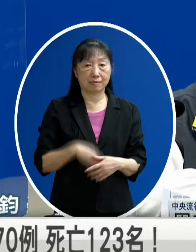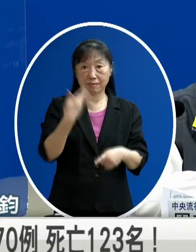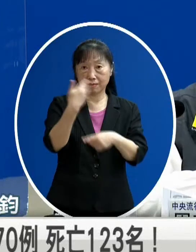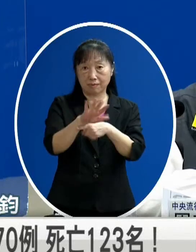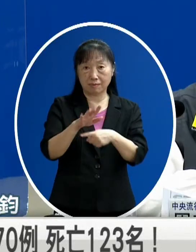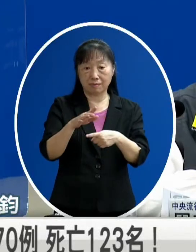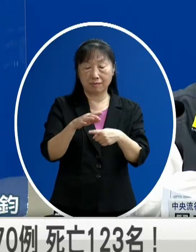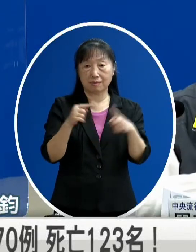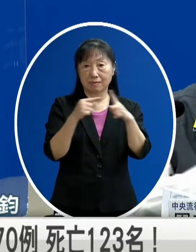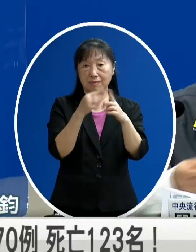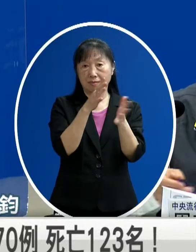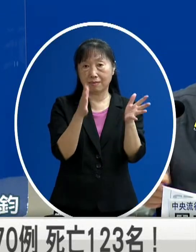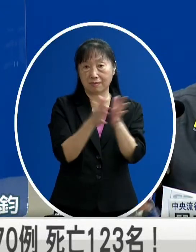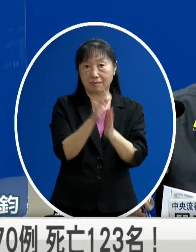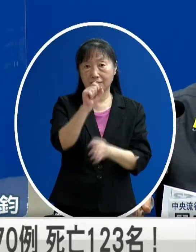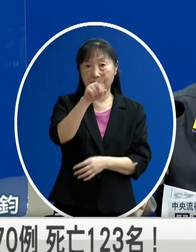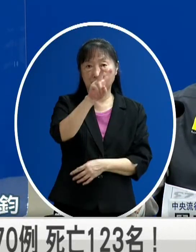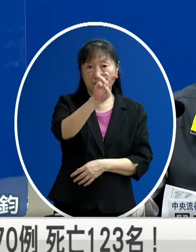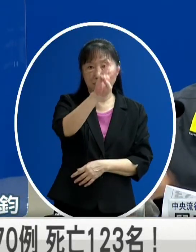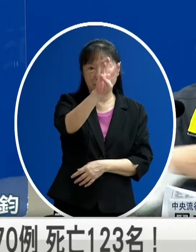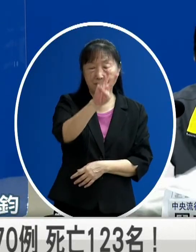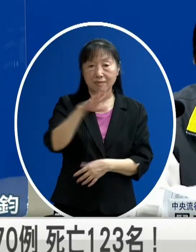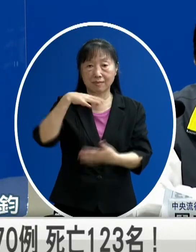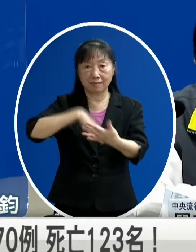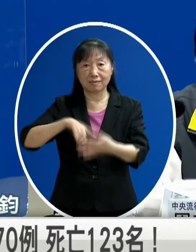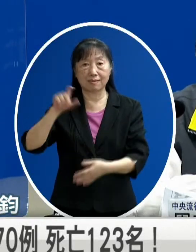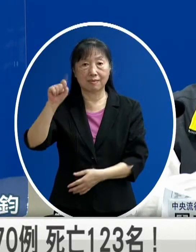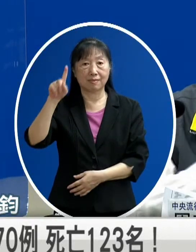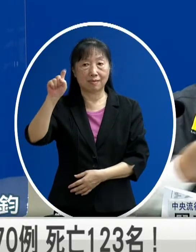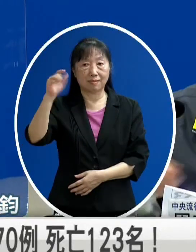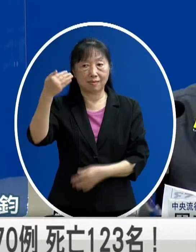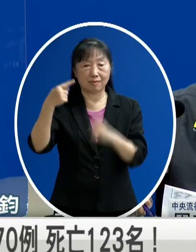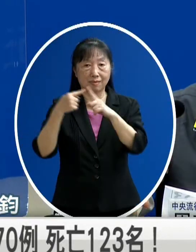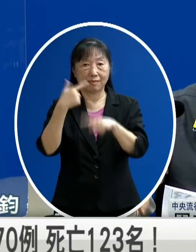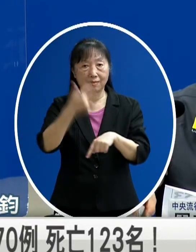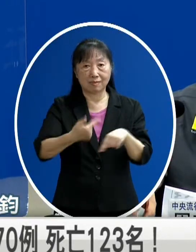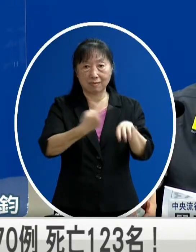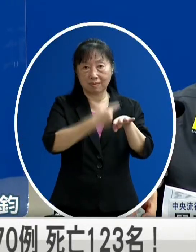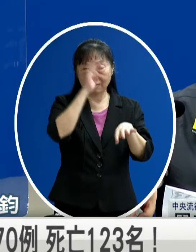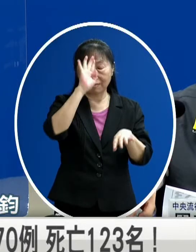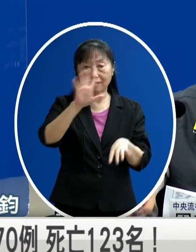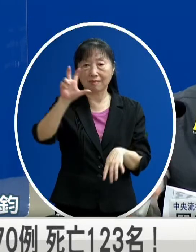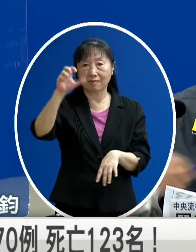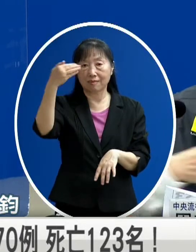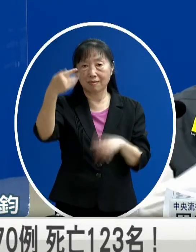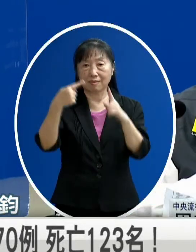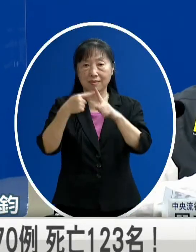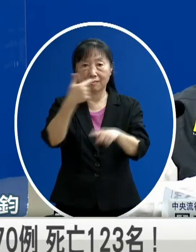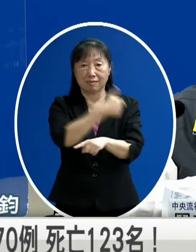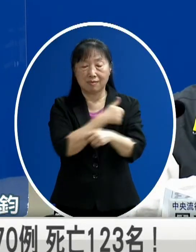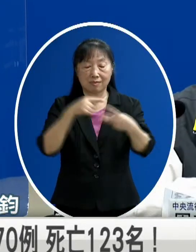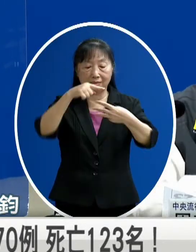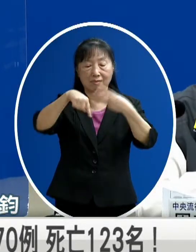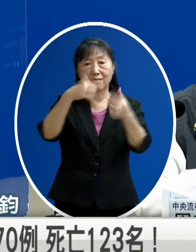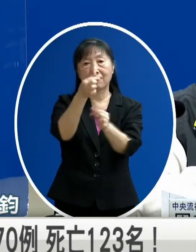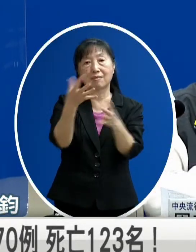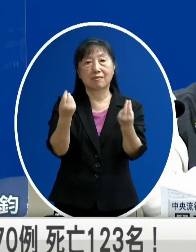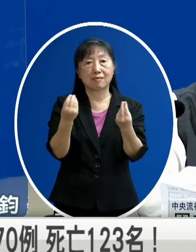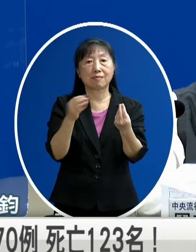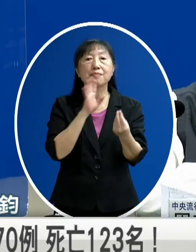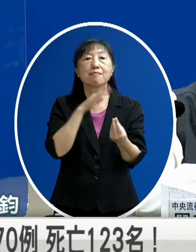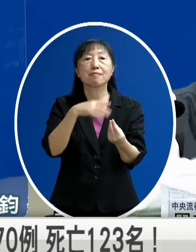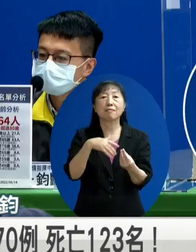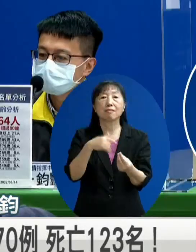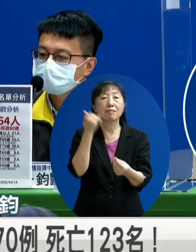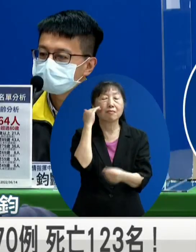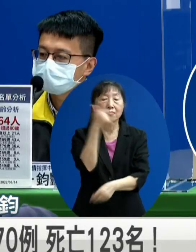死亡的123位当中，119位有慢性病史，79位没有打满3剂的疫苗，那其中没